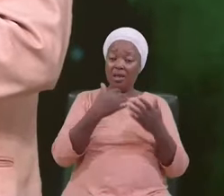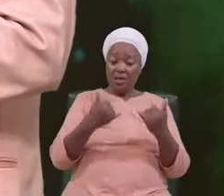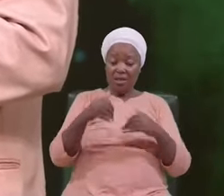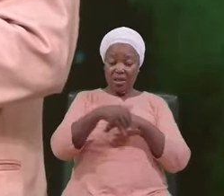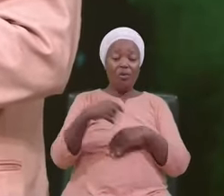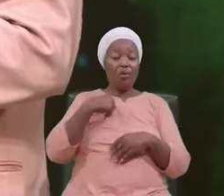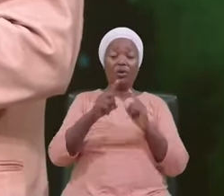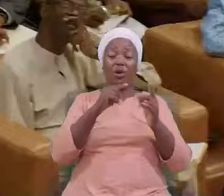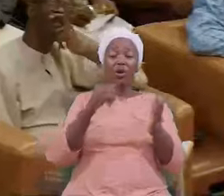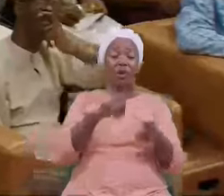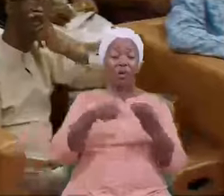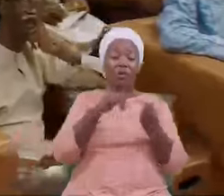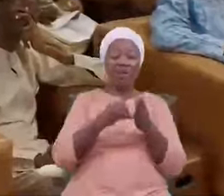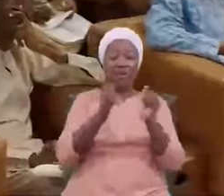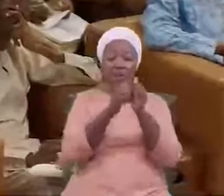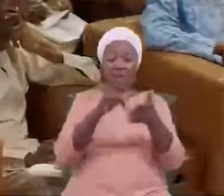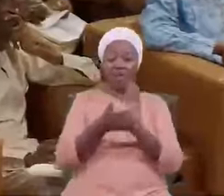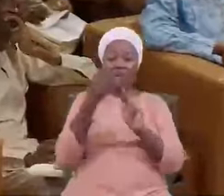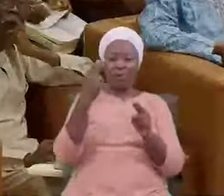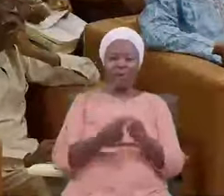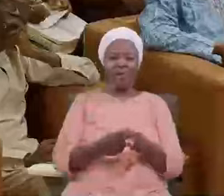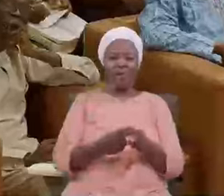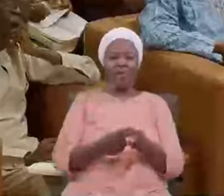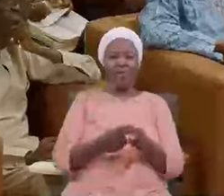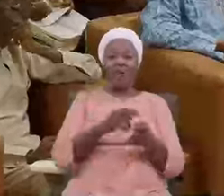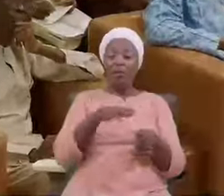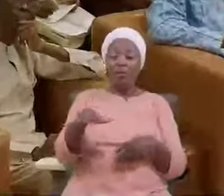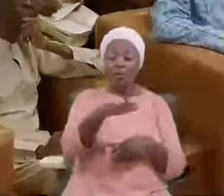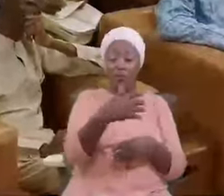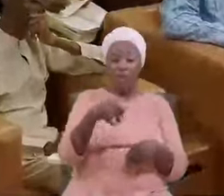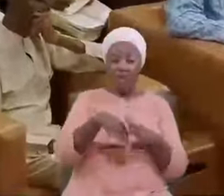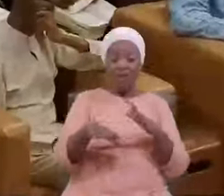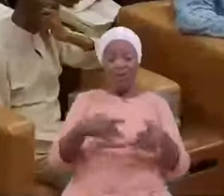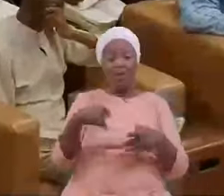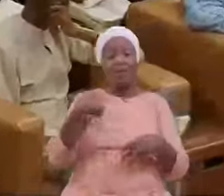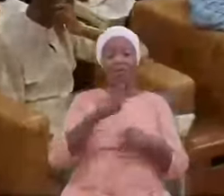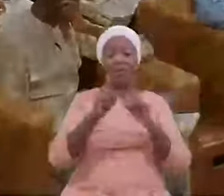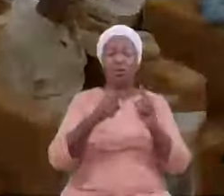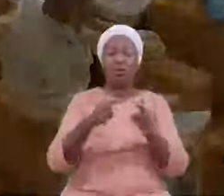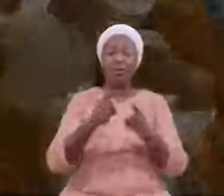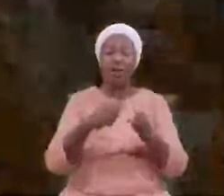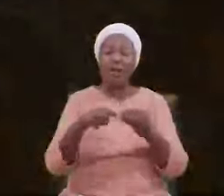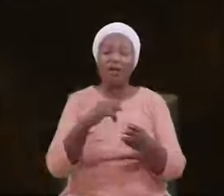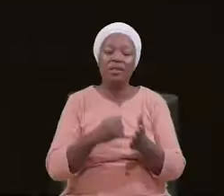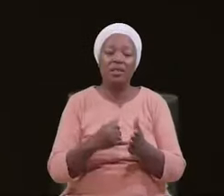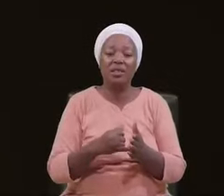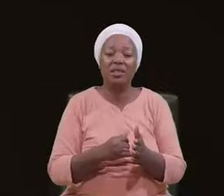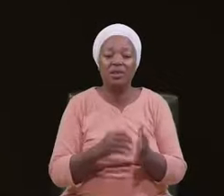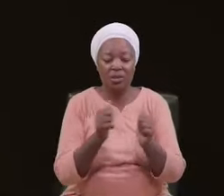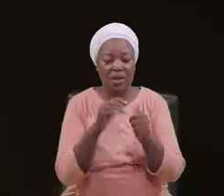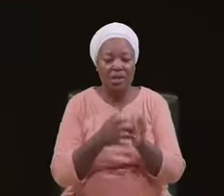ensemble. Les choses dans votre vie, nous allons en discuter ensemble. Il faut dire